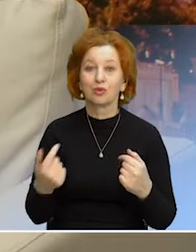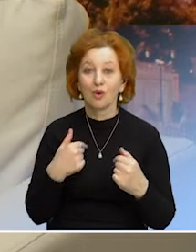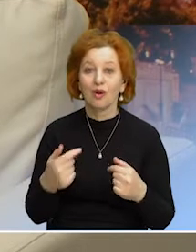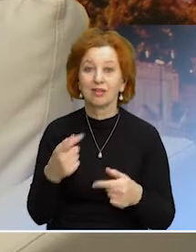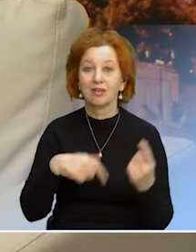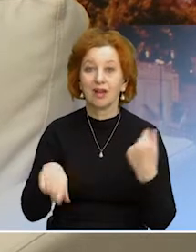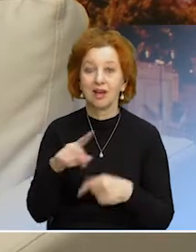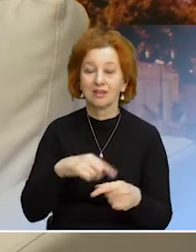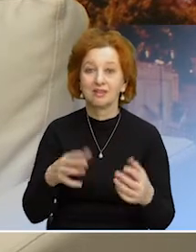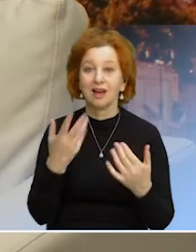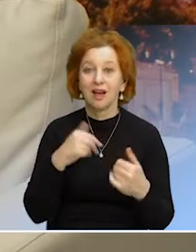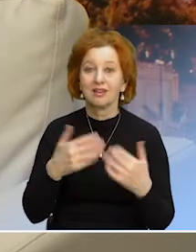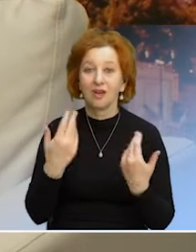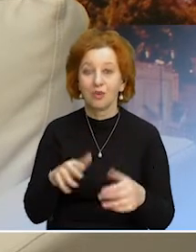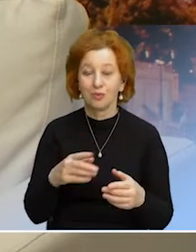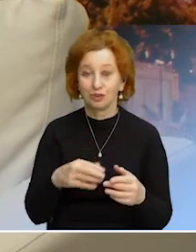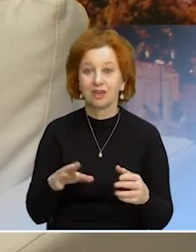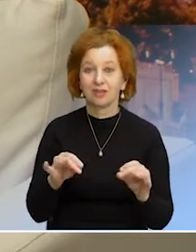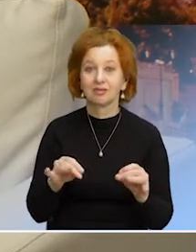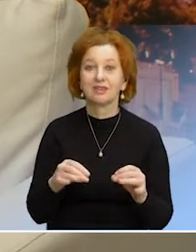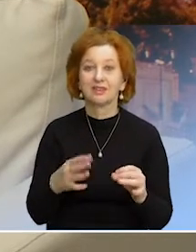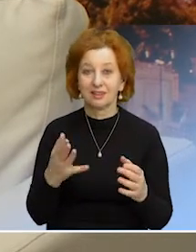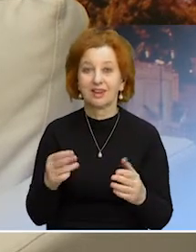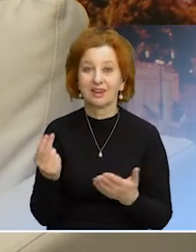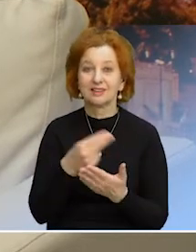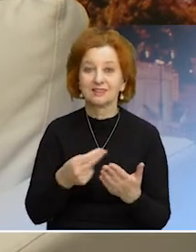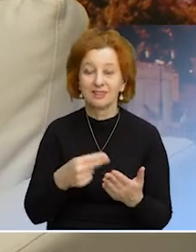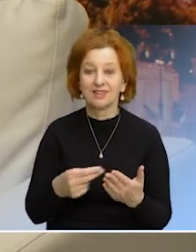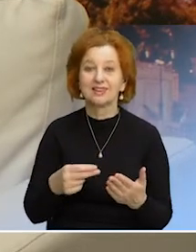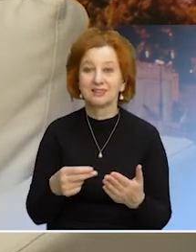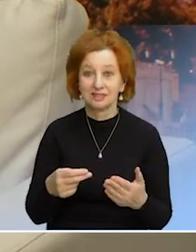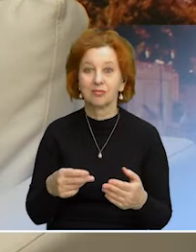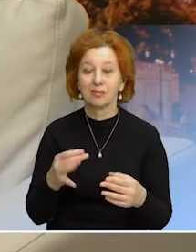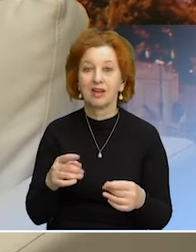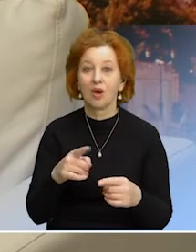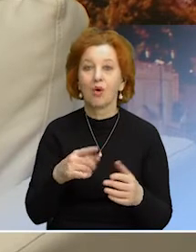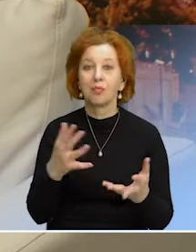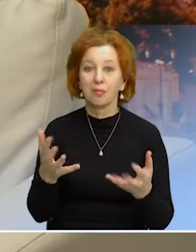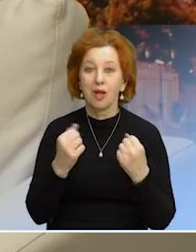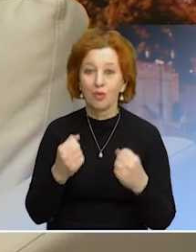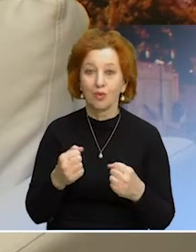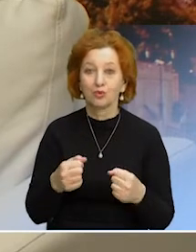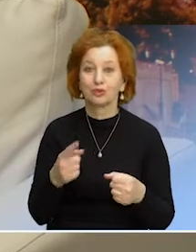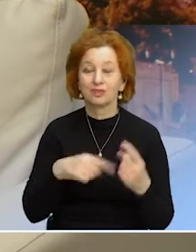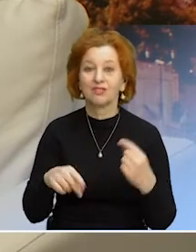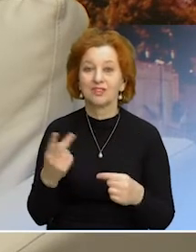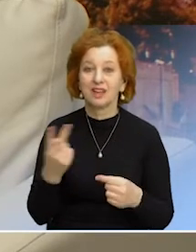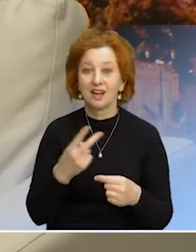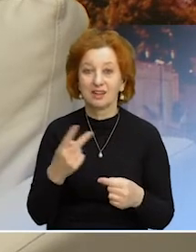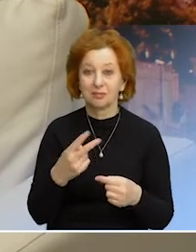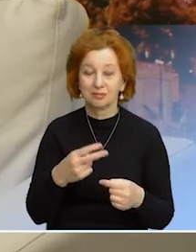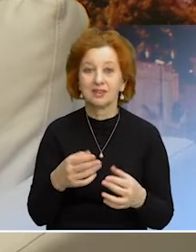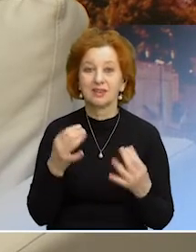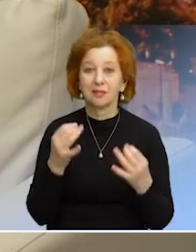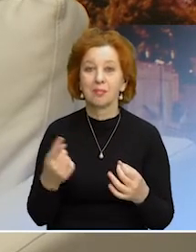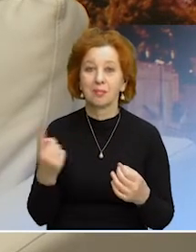наш театр, когда еще он, будучи тюзом, существовал, звание академическое, он получил вторым в